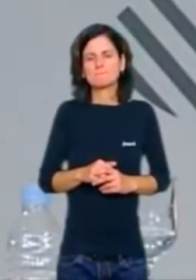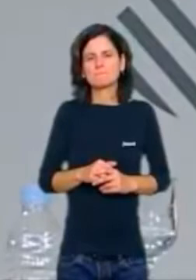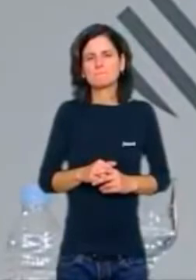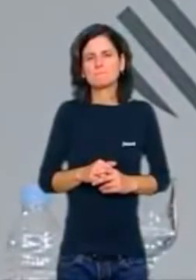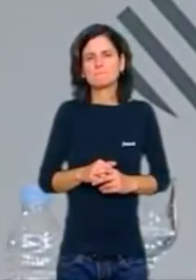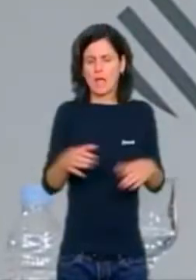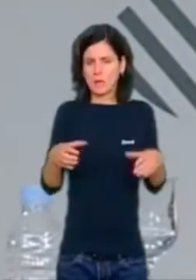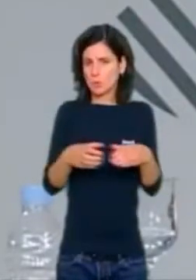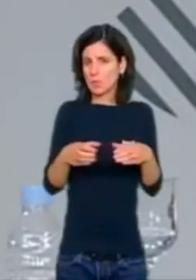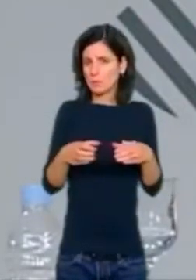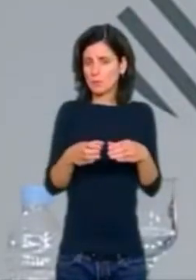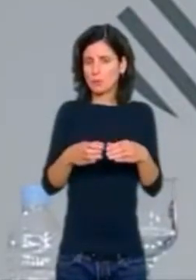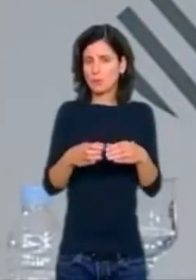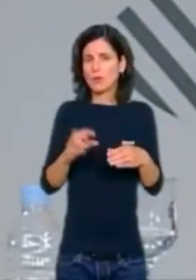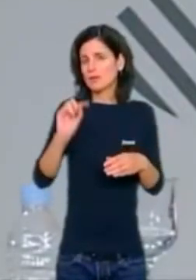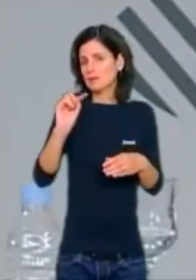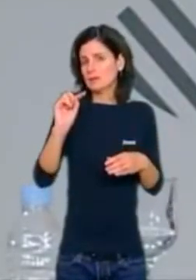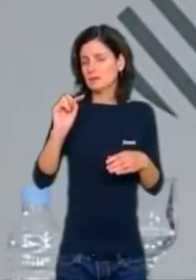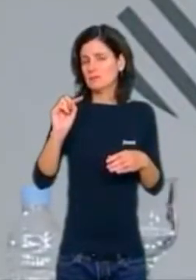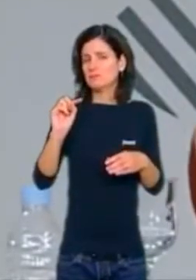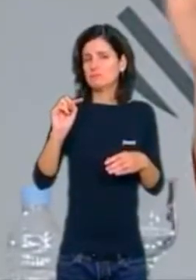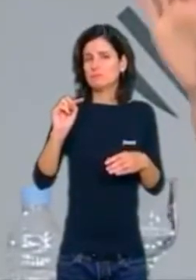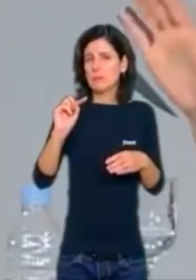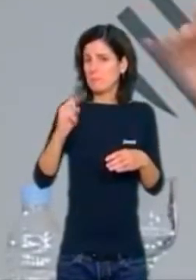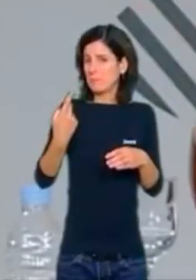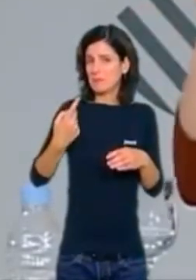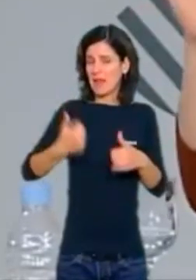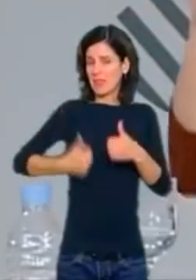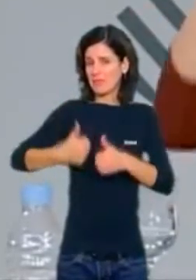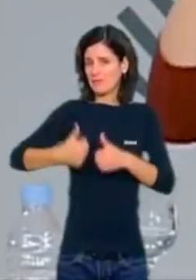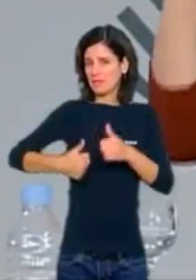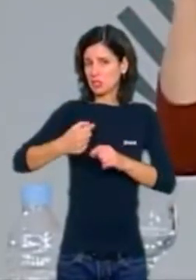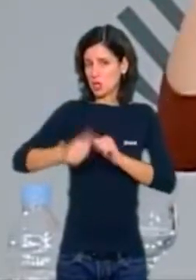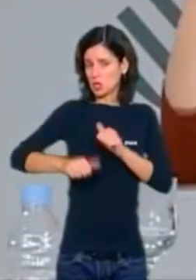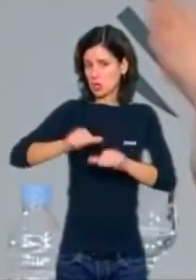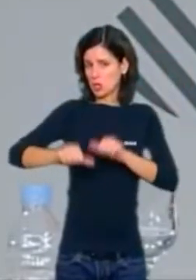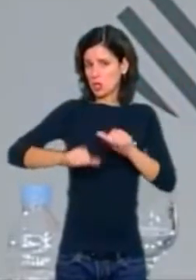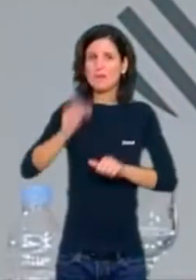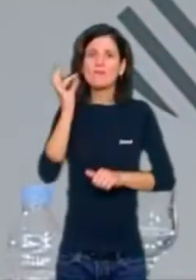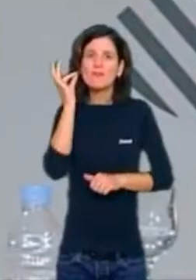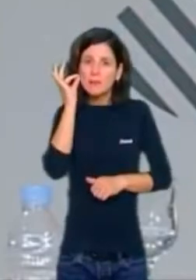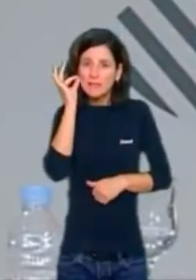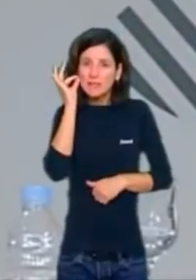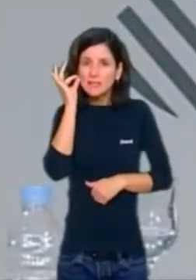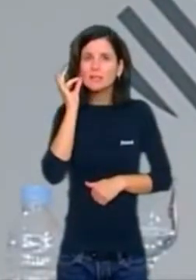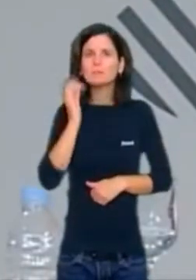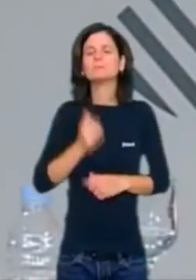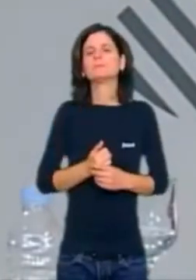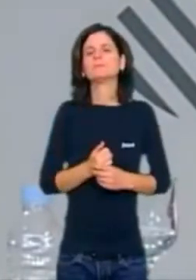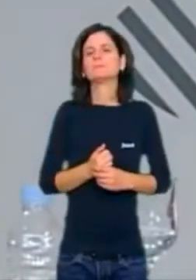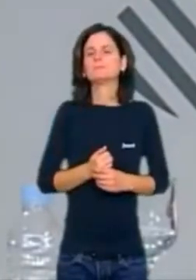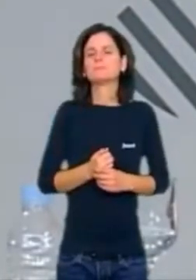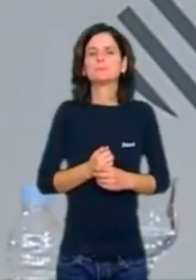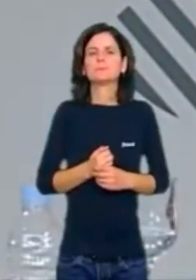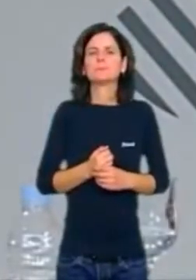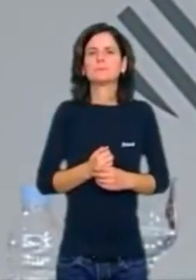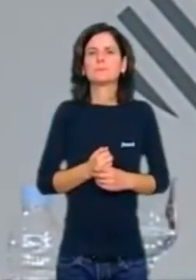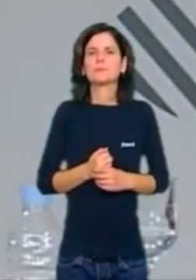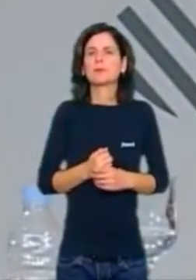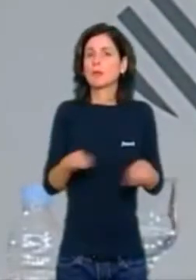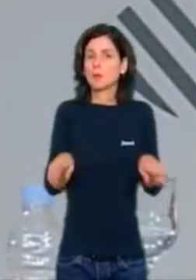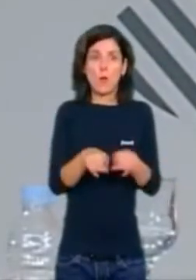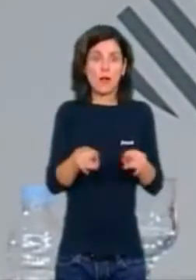Té un equip de primera divisió femení, altres clubs espanyols així molt de remol de rembombori no els tenen, igual